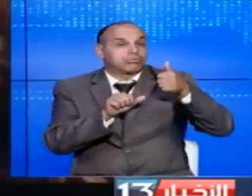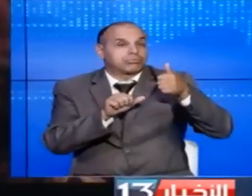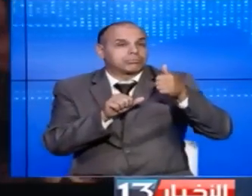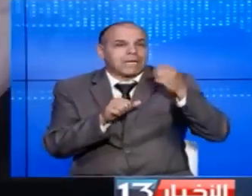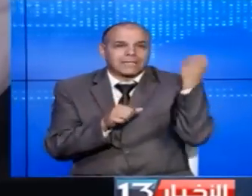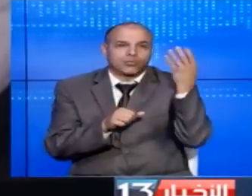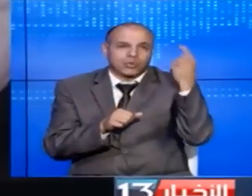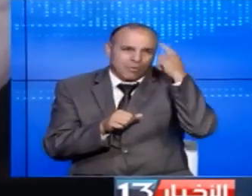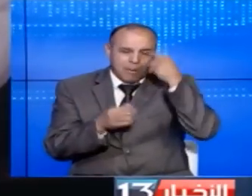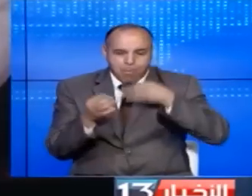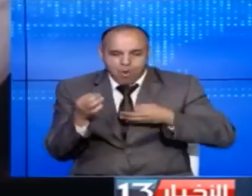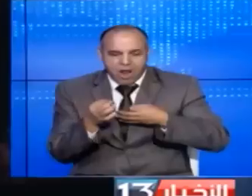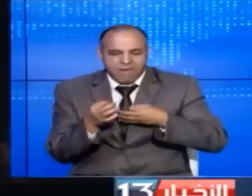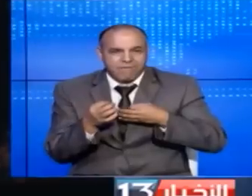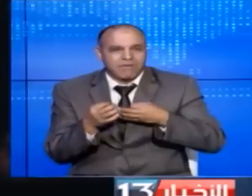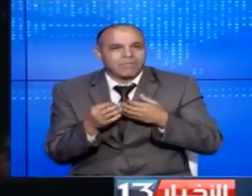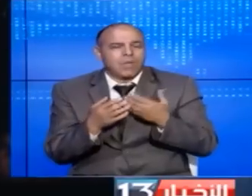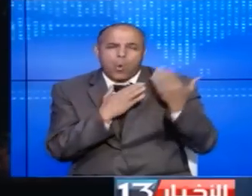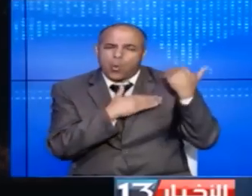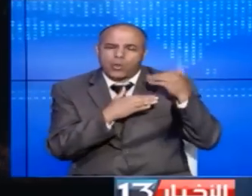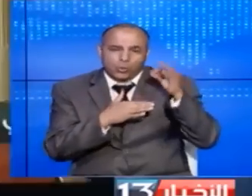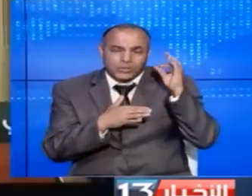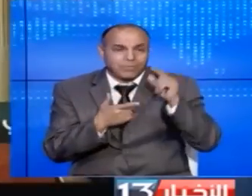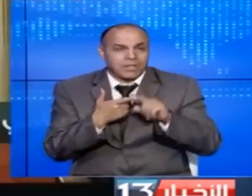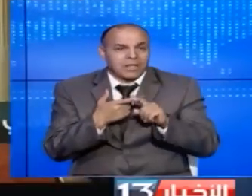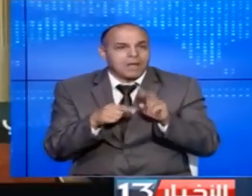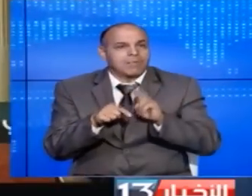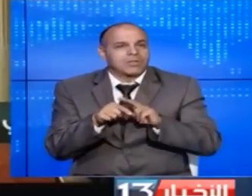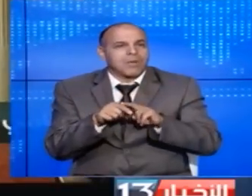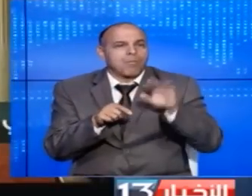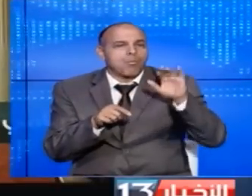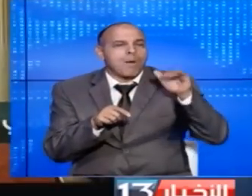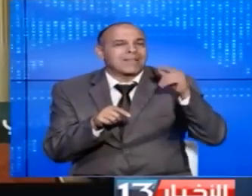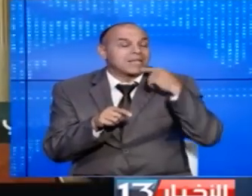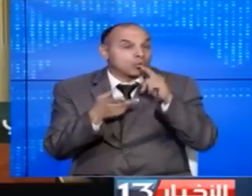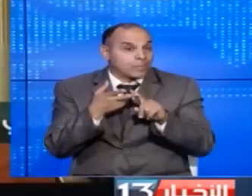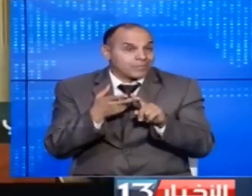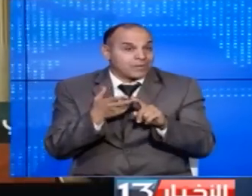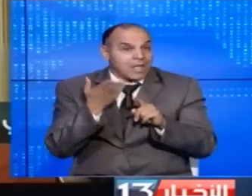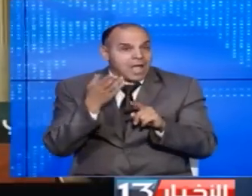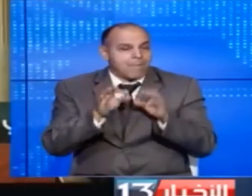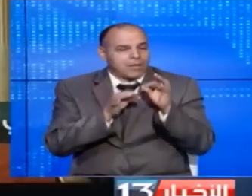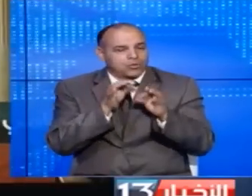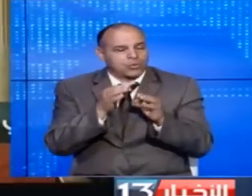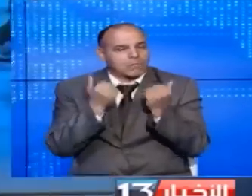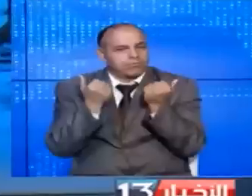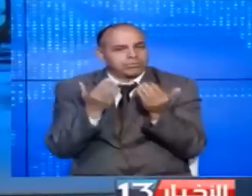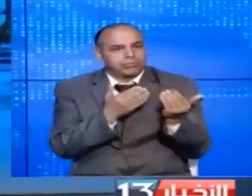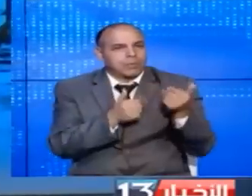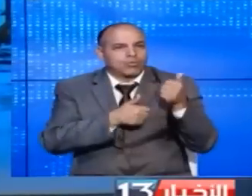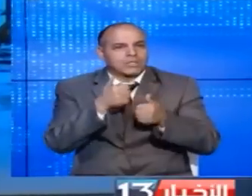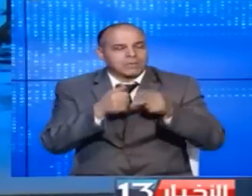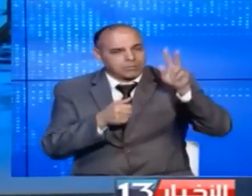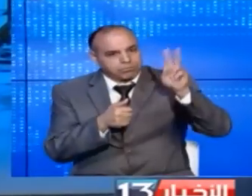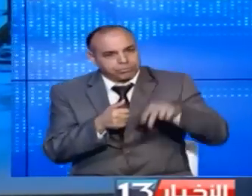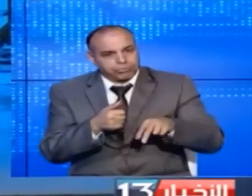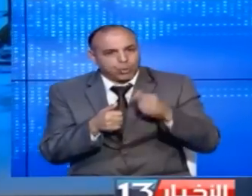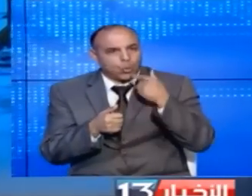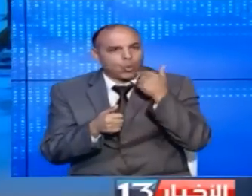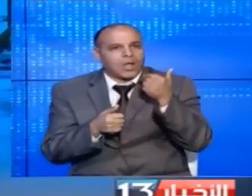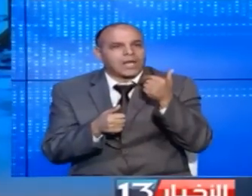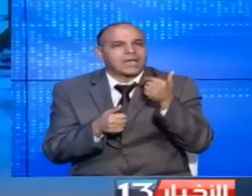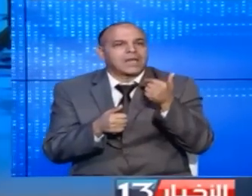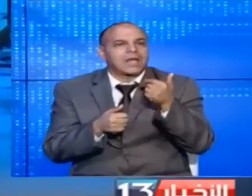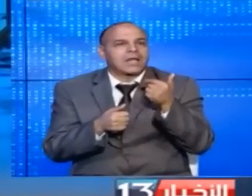بوسعيد للمالوف والتراث الموسيقي بقيادة محمد علي بشيخ. أما الجوائز الموازية للمسابقة الرسمية فقد حصلت تونس